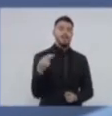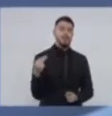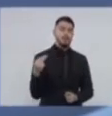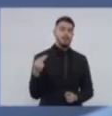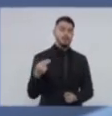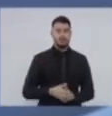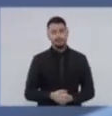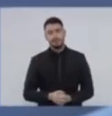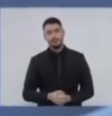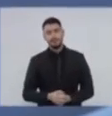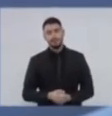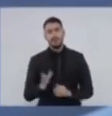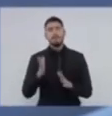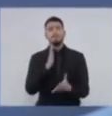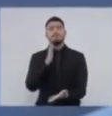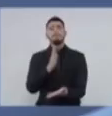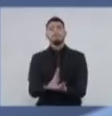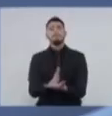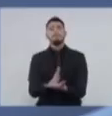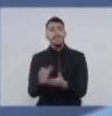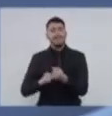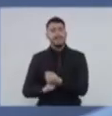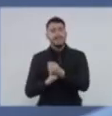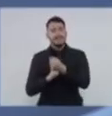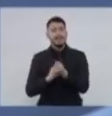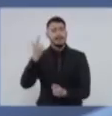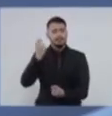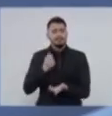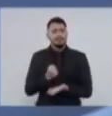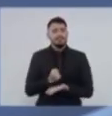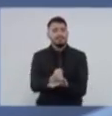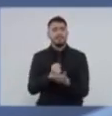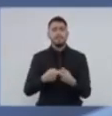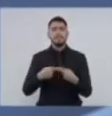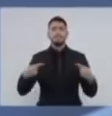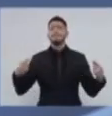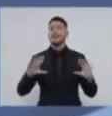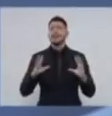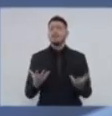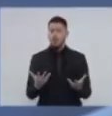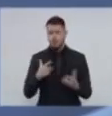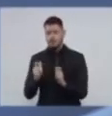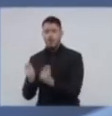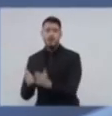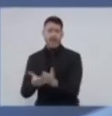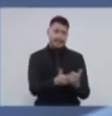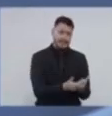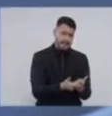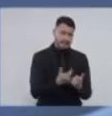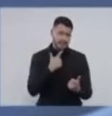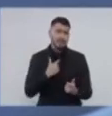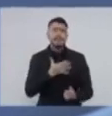μάρτιο η μέση μηνιαία ενίσχυση για τους δικαιούχους κοινωνικού τιμολογίου και τα πιο ευάλωτα νοικοκυριά